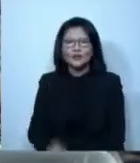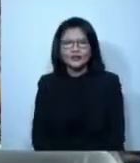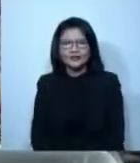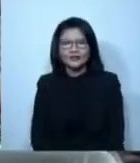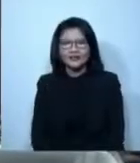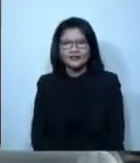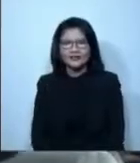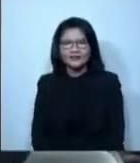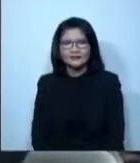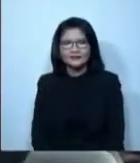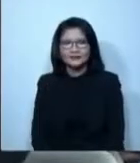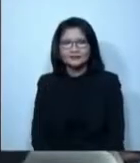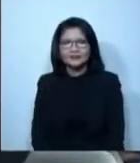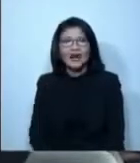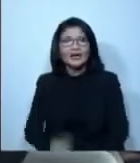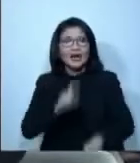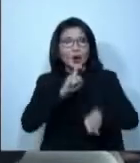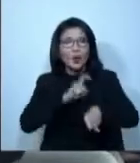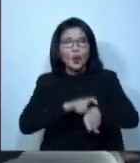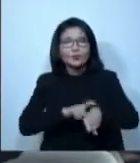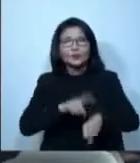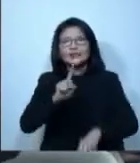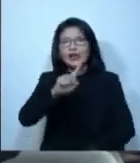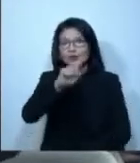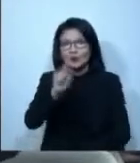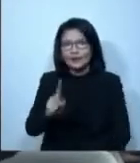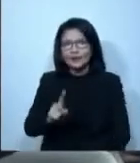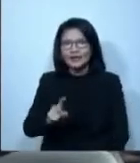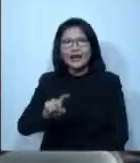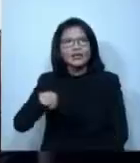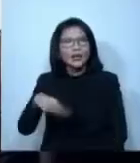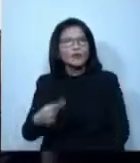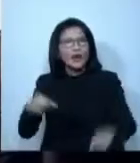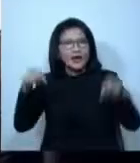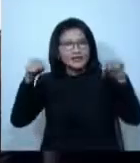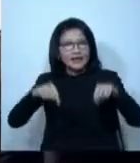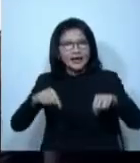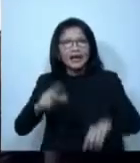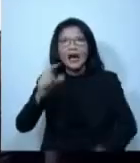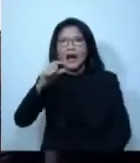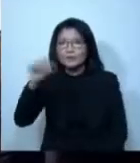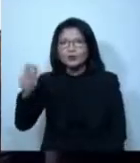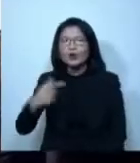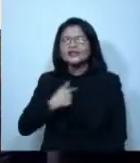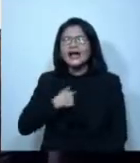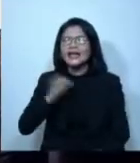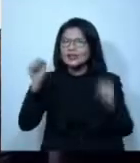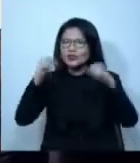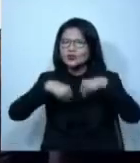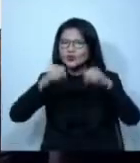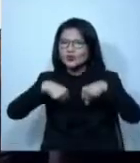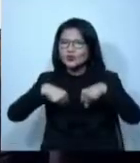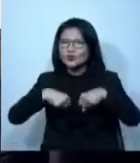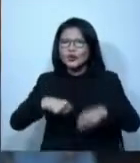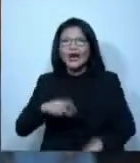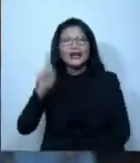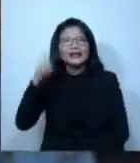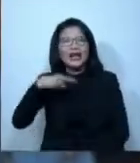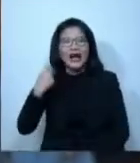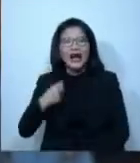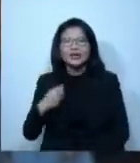calon presiden lainnya dan waktu anda 1 menit Bapak dimulai dari sekarang benar saya sangat setuju kita harus ada